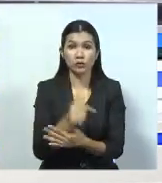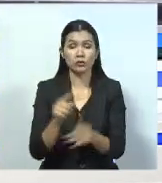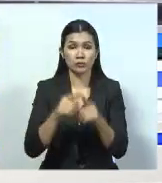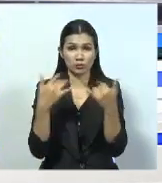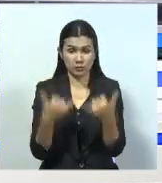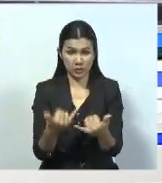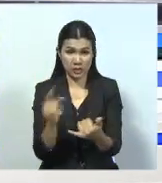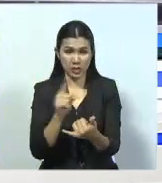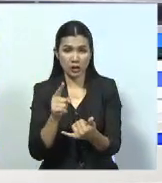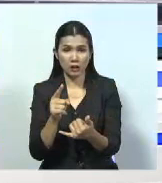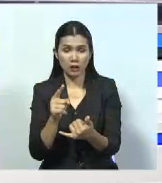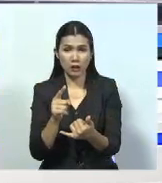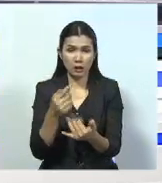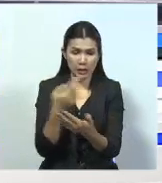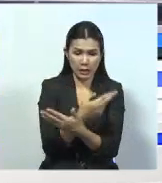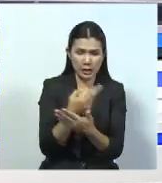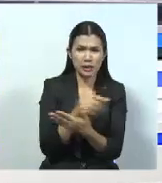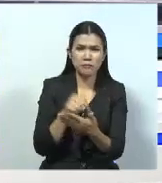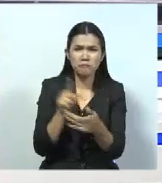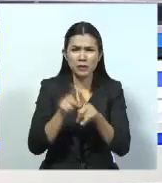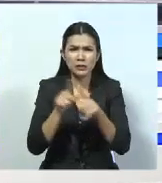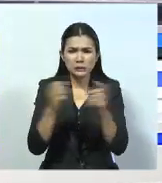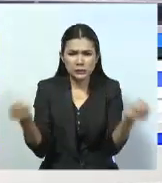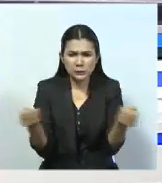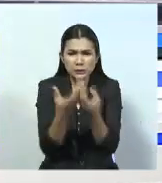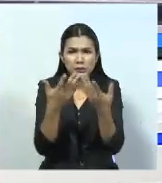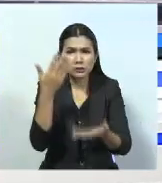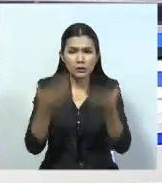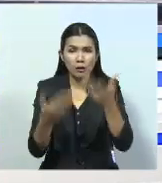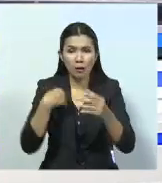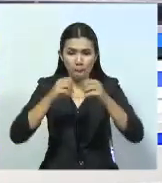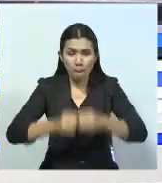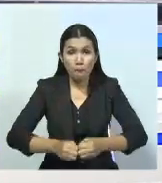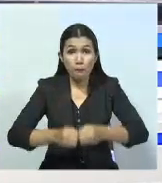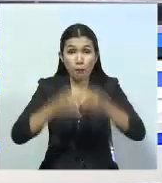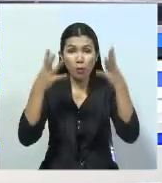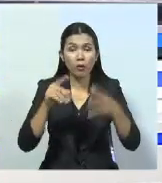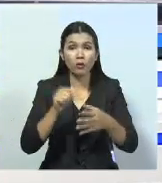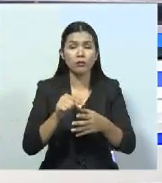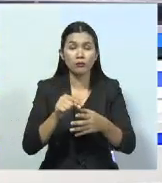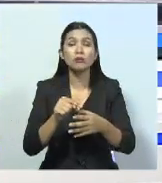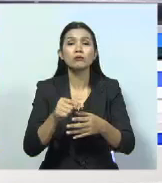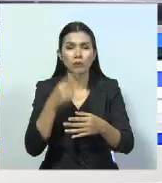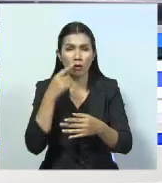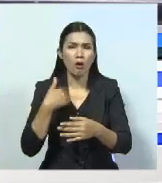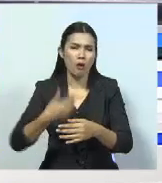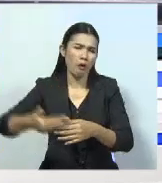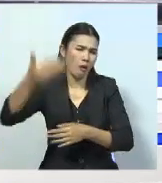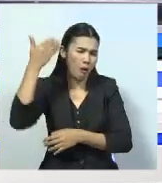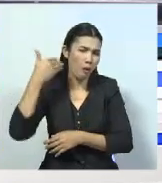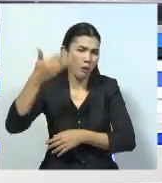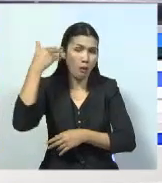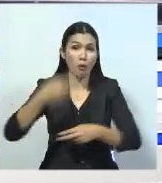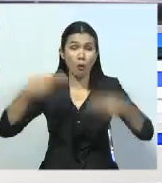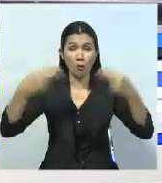ากำลังจะมีการเรียกว่าเป็นการทำลายหรือว่าเก็บกู้วัตถุระเบิดซึ่งเป็นวัตถุระเบิดที่มีขึ้นตั้งแต่สมัย